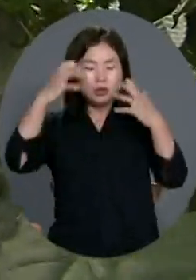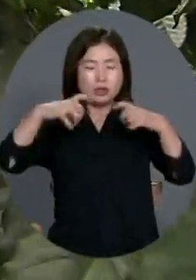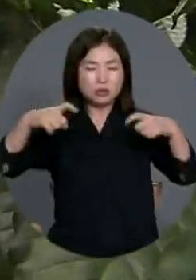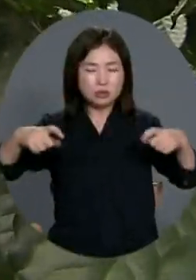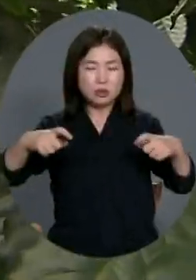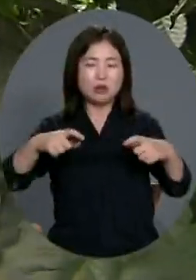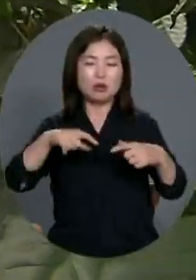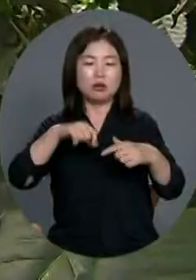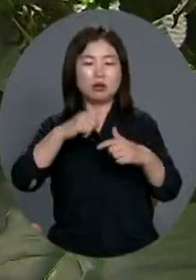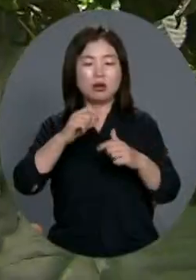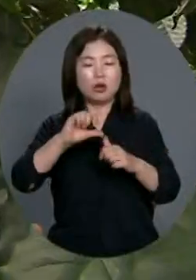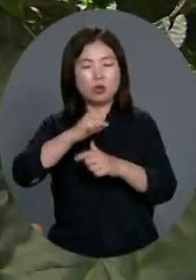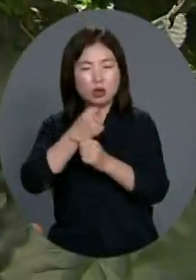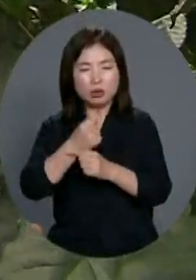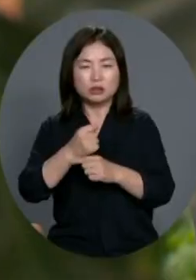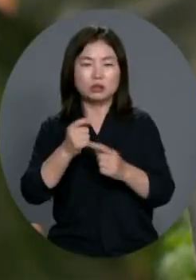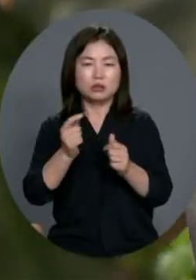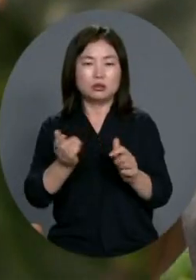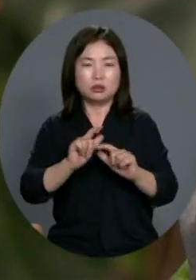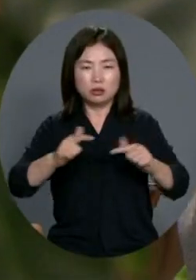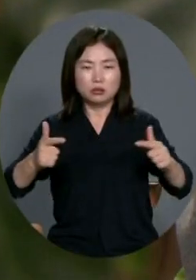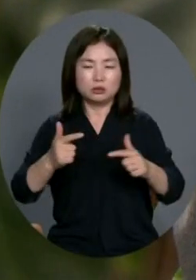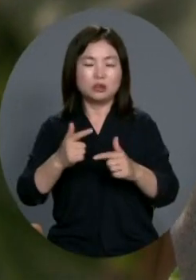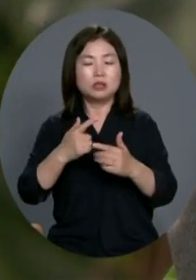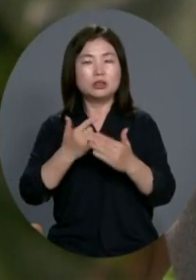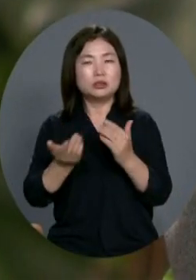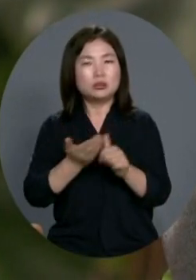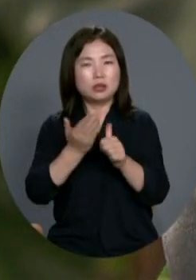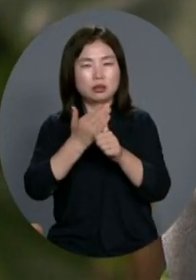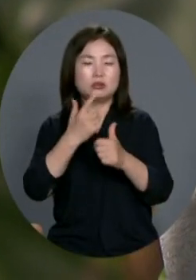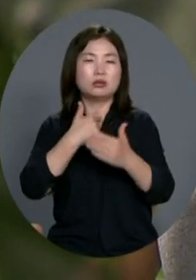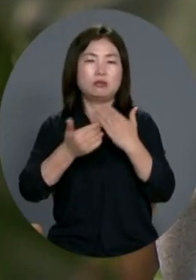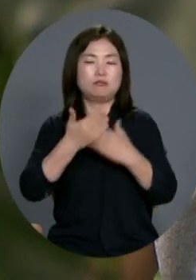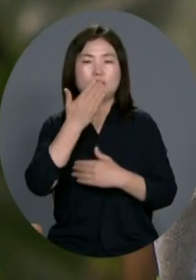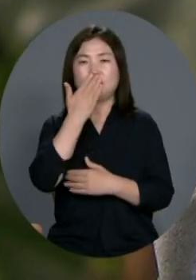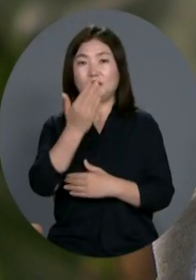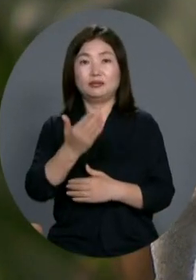과일을 맛보고 체험할 수 있게 됐습니다. MBC 뉴스 한태현입니다.